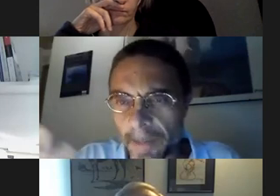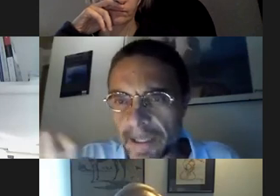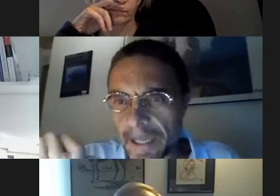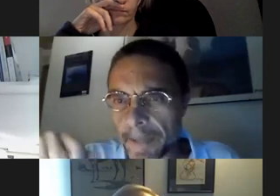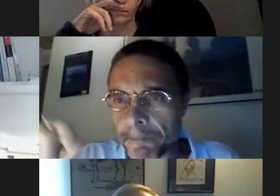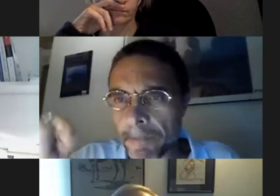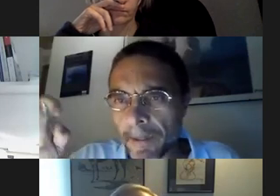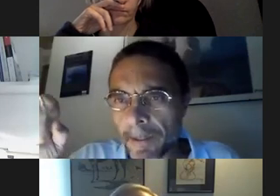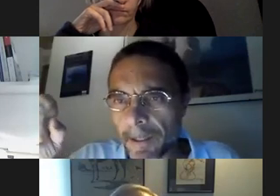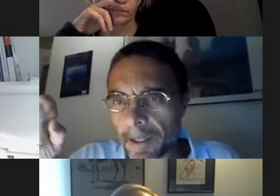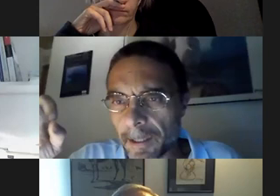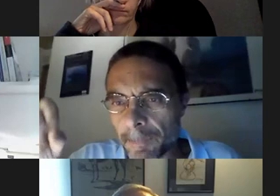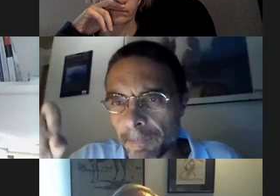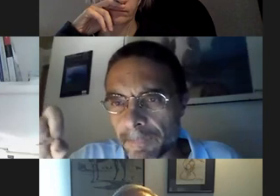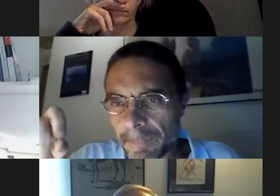secondo me perché